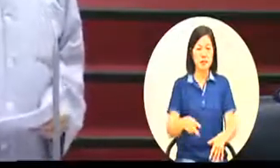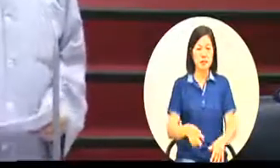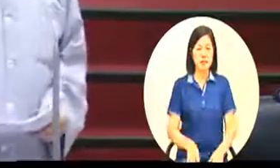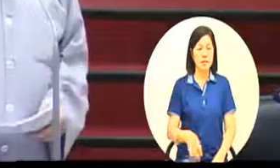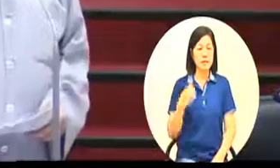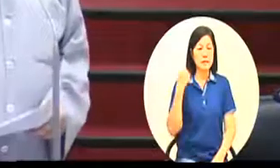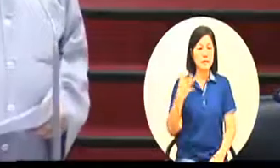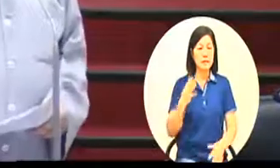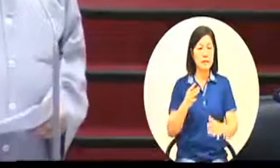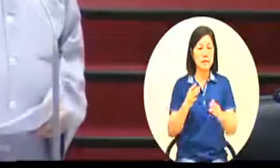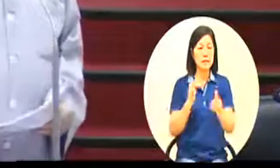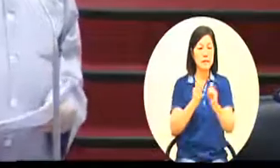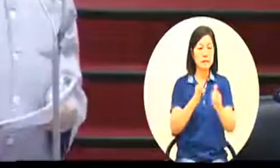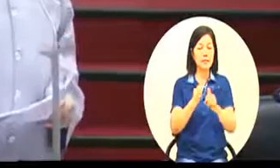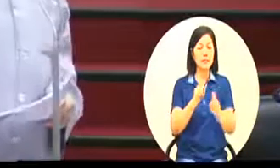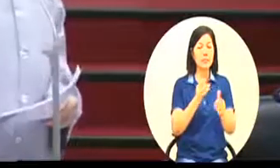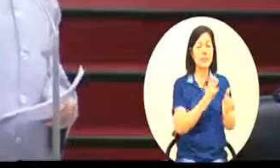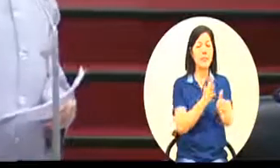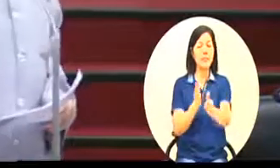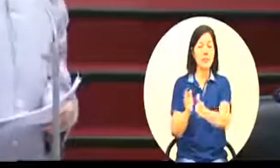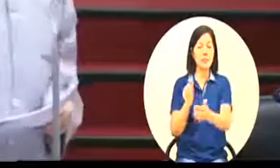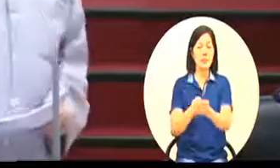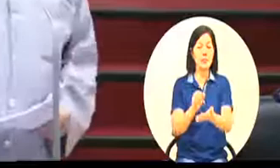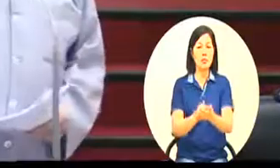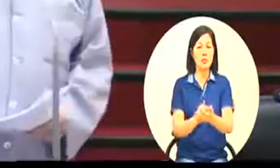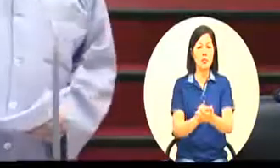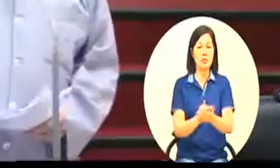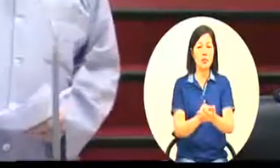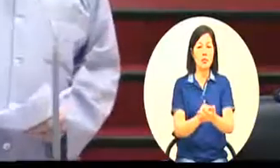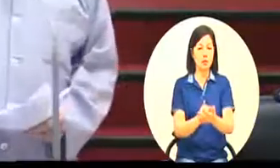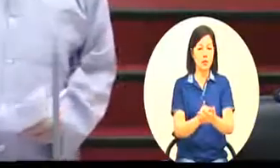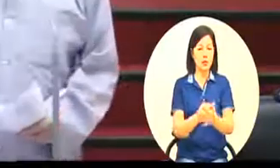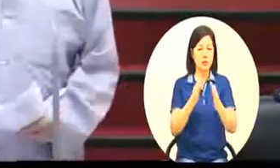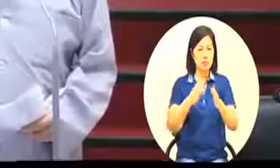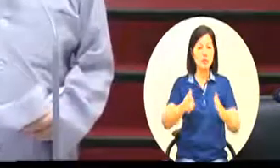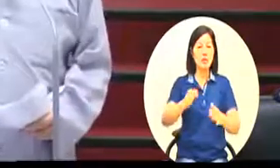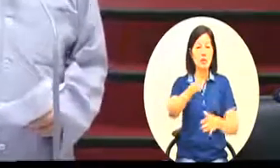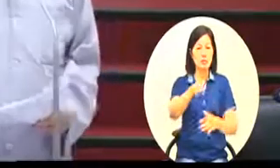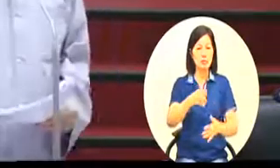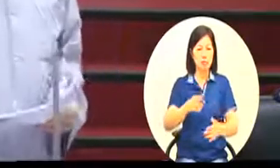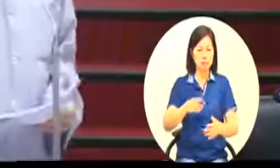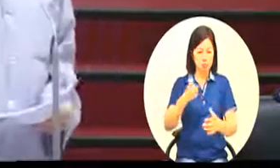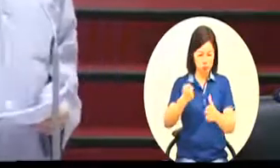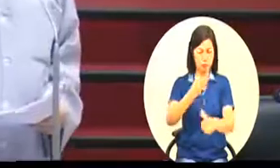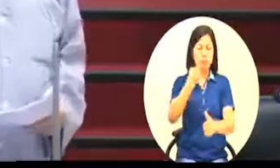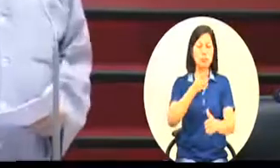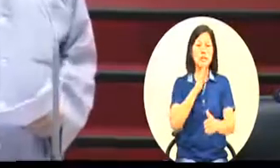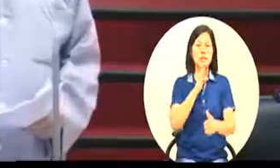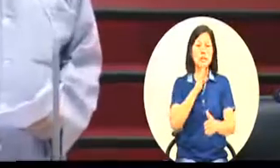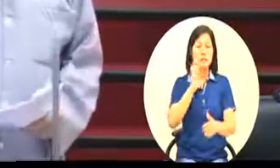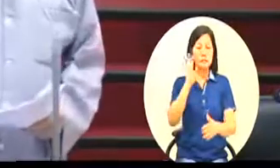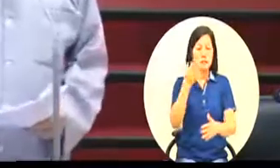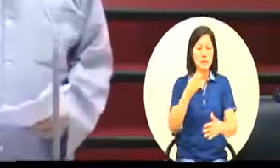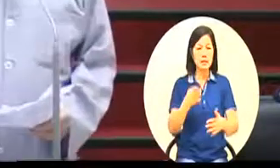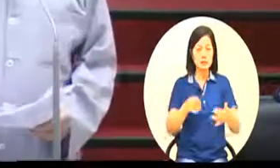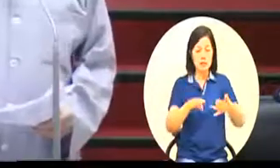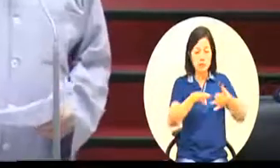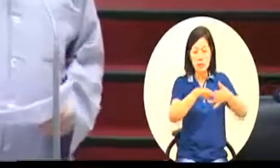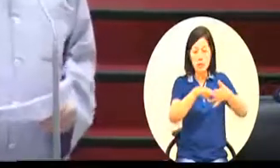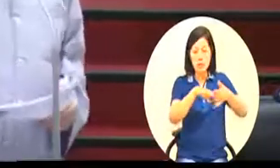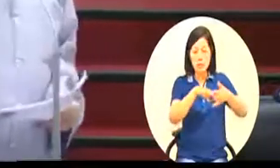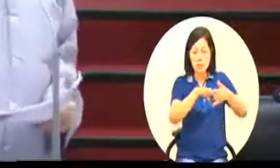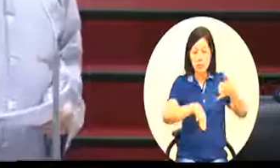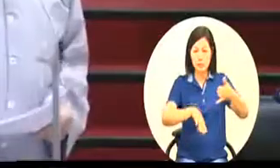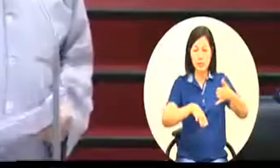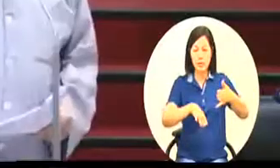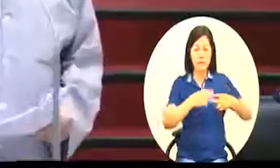民意民调，局势啊，你排冠军的啦。但是伫中南部，对蔡英